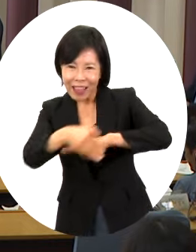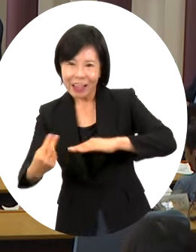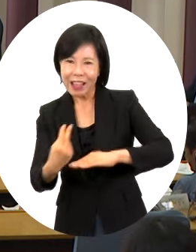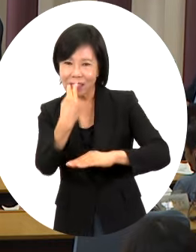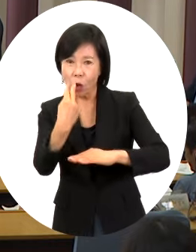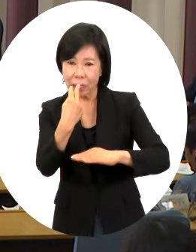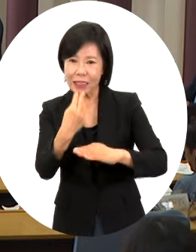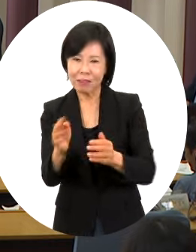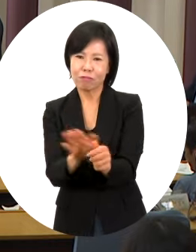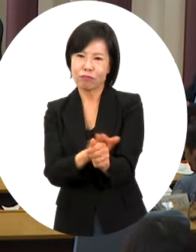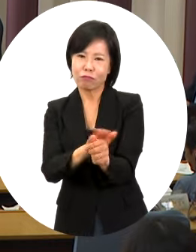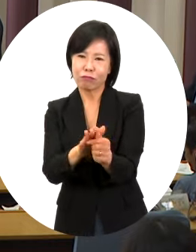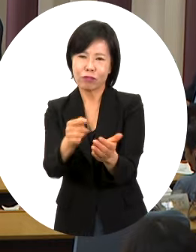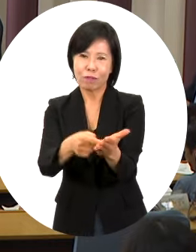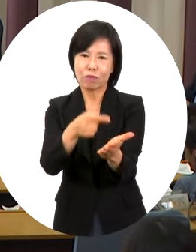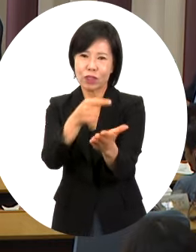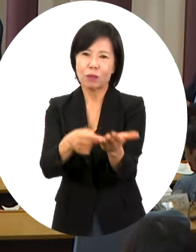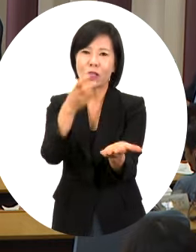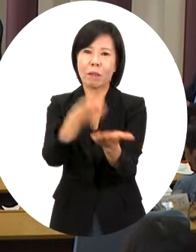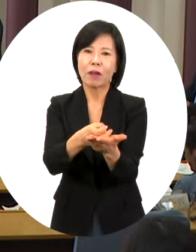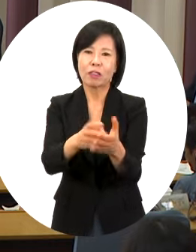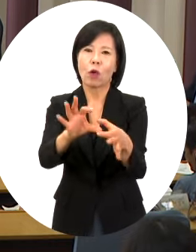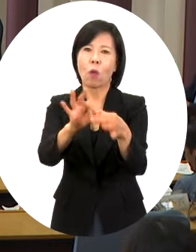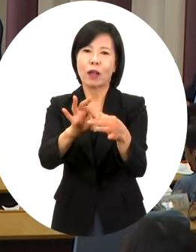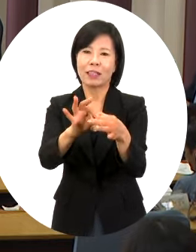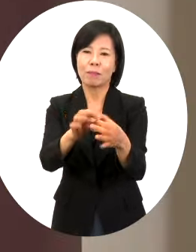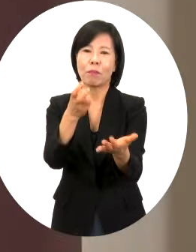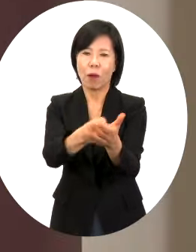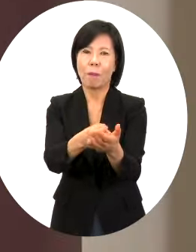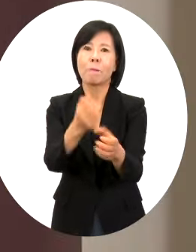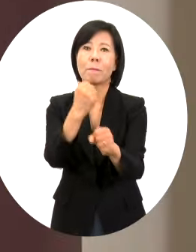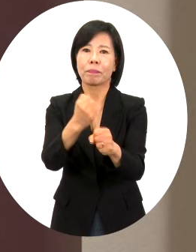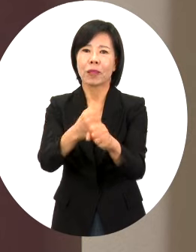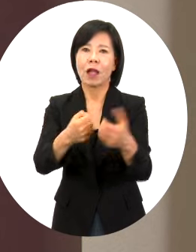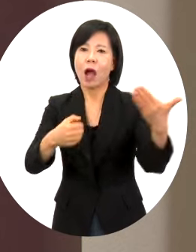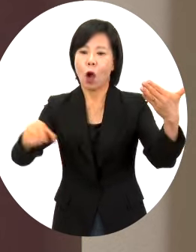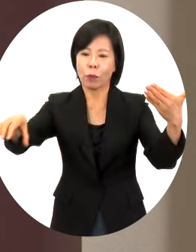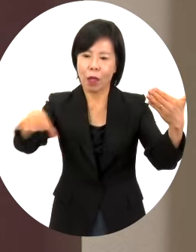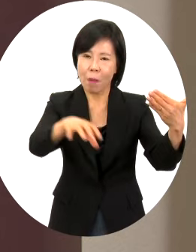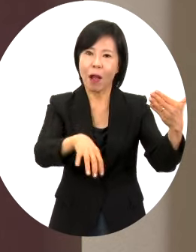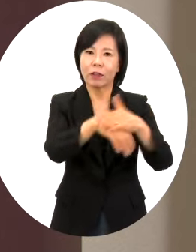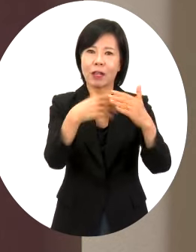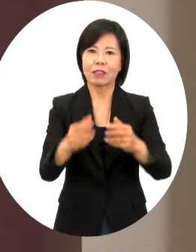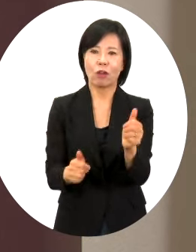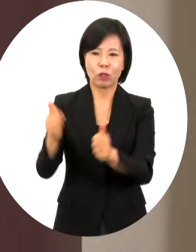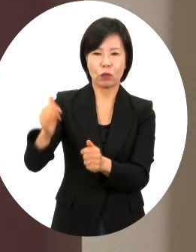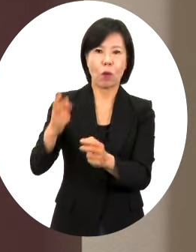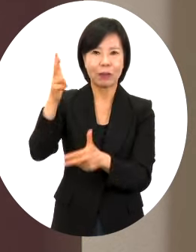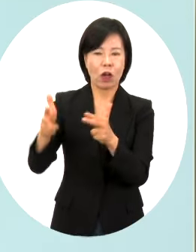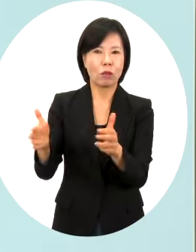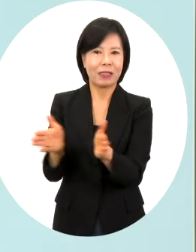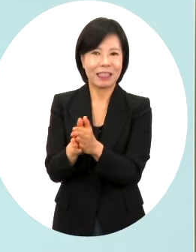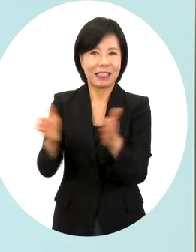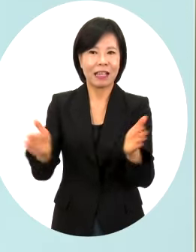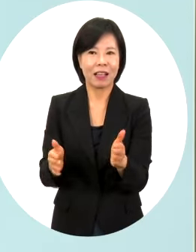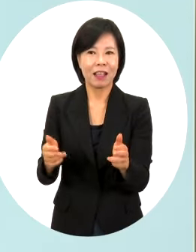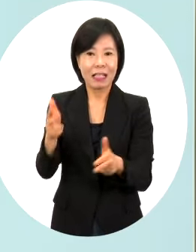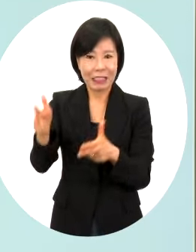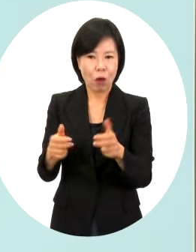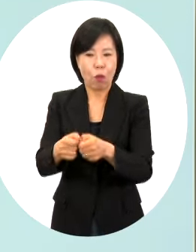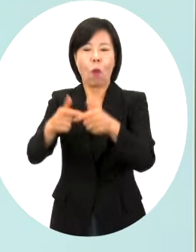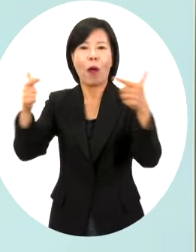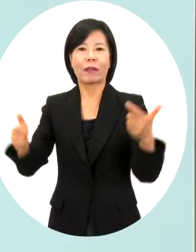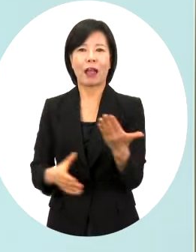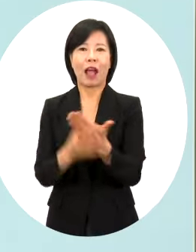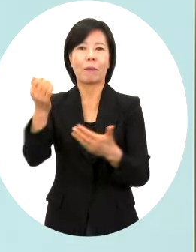생태계 서비스 지불제 계약 운영 및 관리 조례를 제정했는데요. 9개 마을에서 시범 사업을 실시했으며 올해는